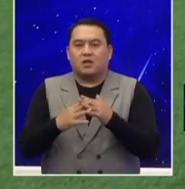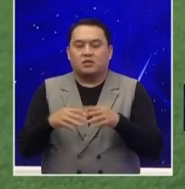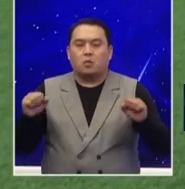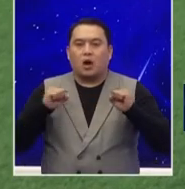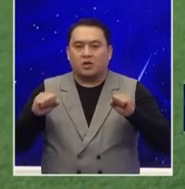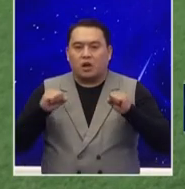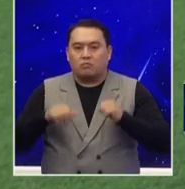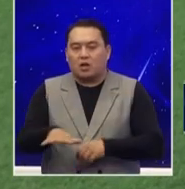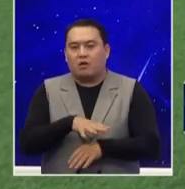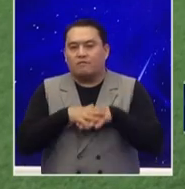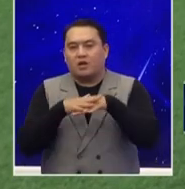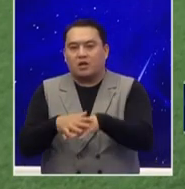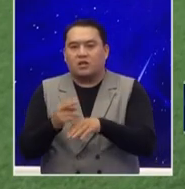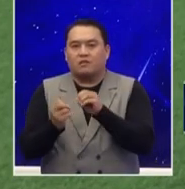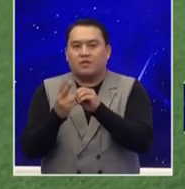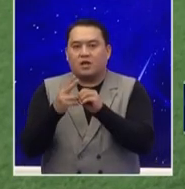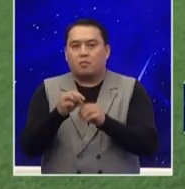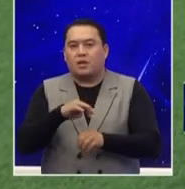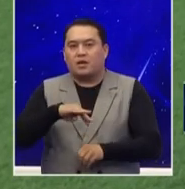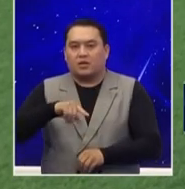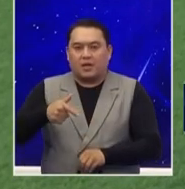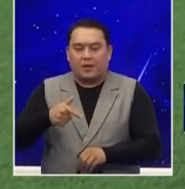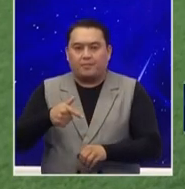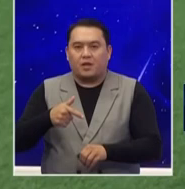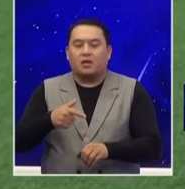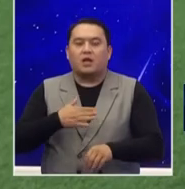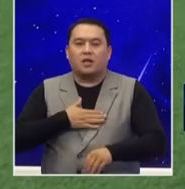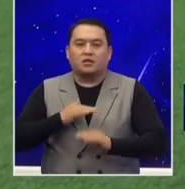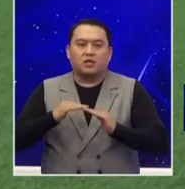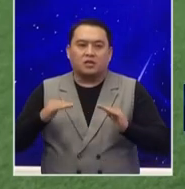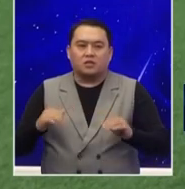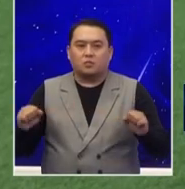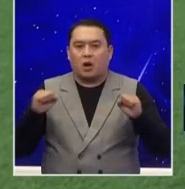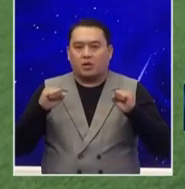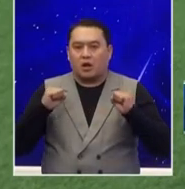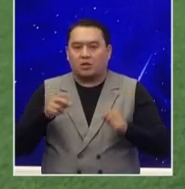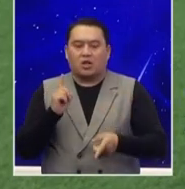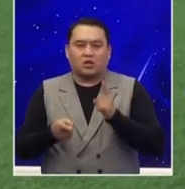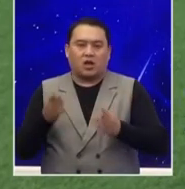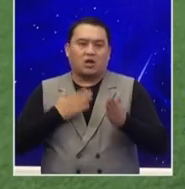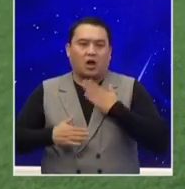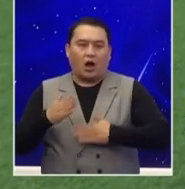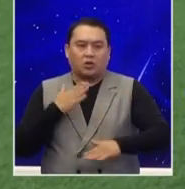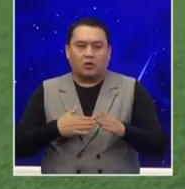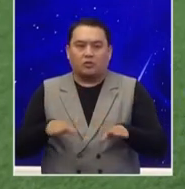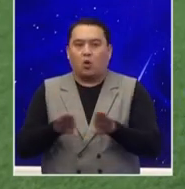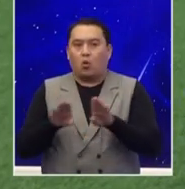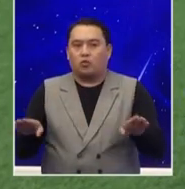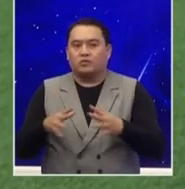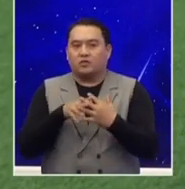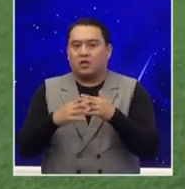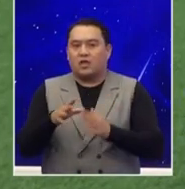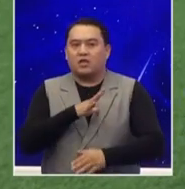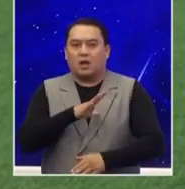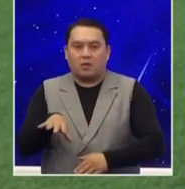спортивную площадку было выделено более 12 с половиной миллионов тенге для наших детей этот спортивный объект настоящая радость так как подобного у нас селе не